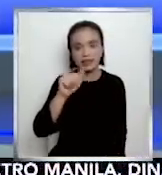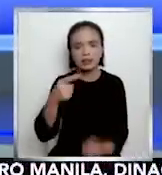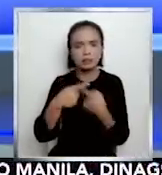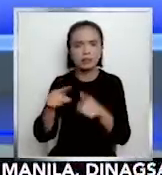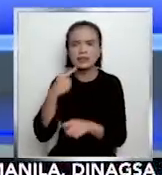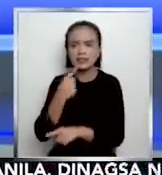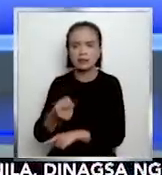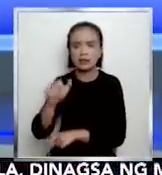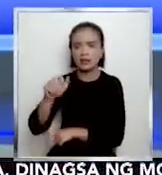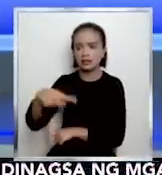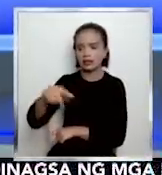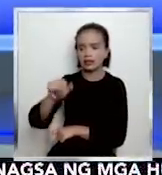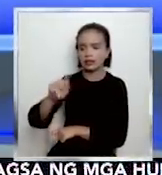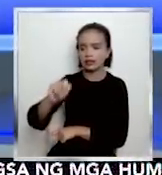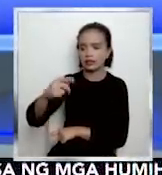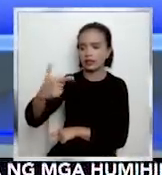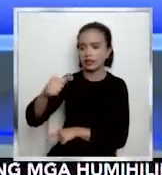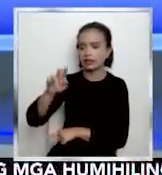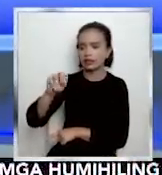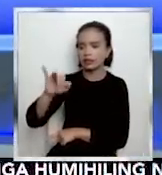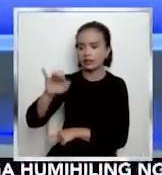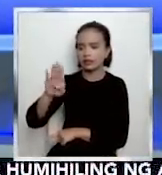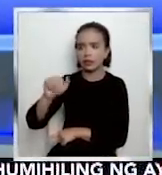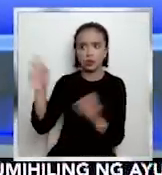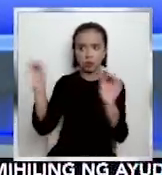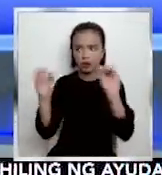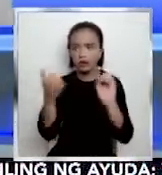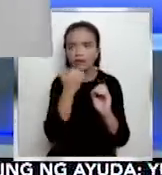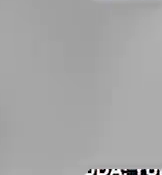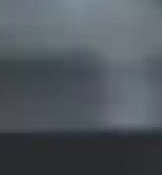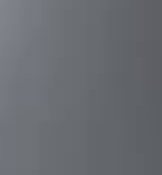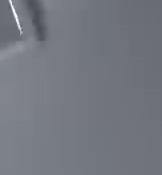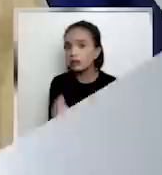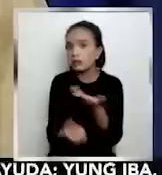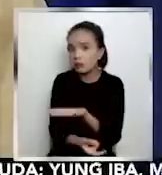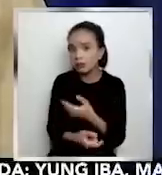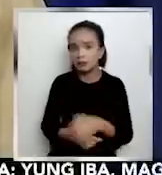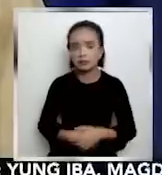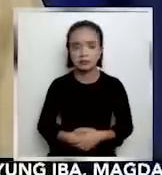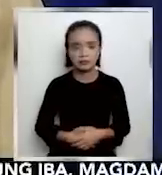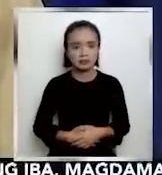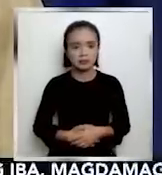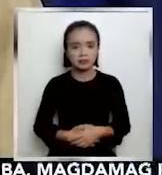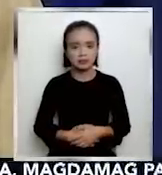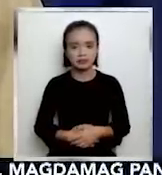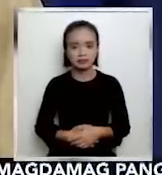raw irregular sa kanyang ginawa. Nakatutok si Bernadette Reyes.